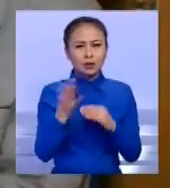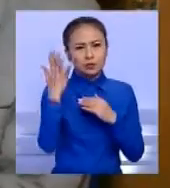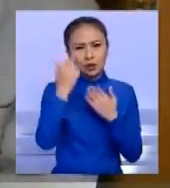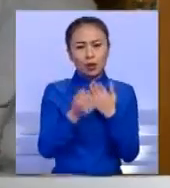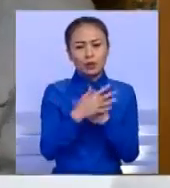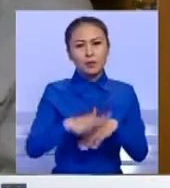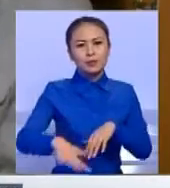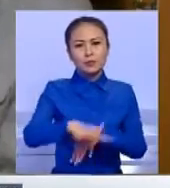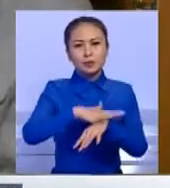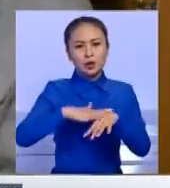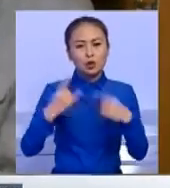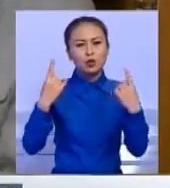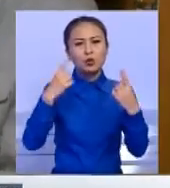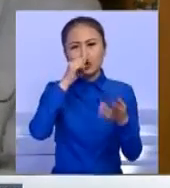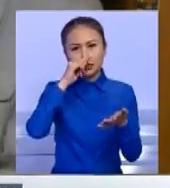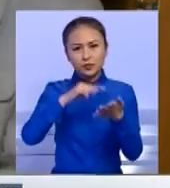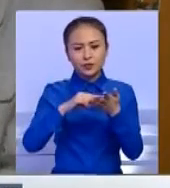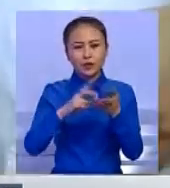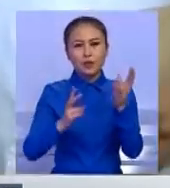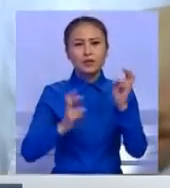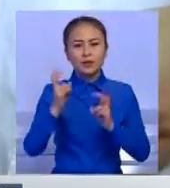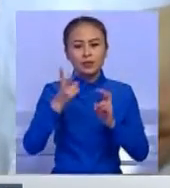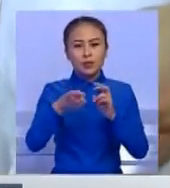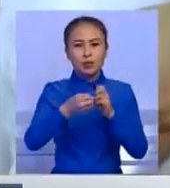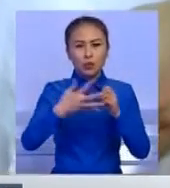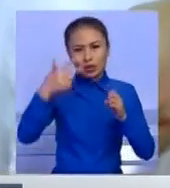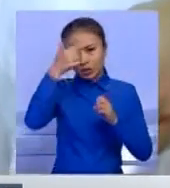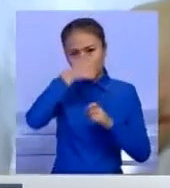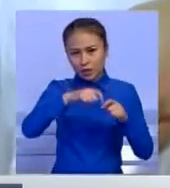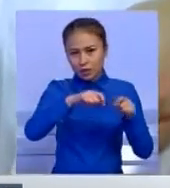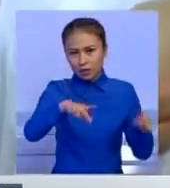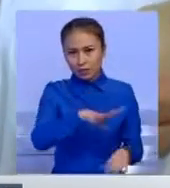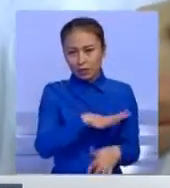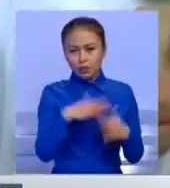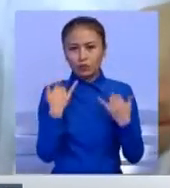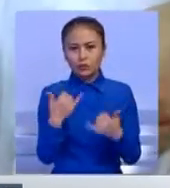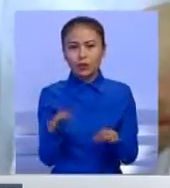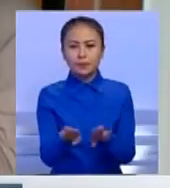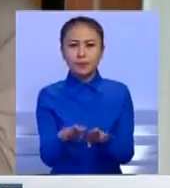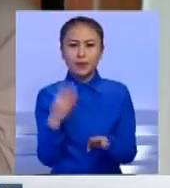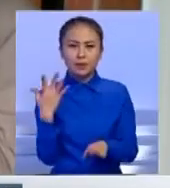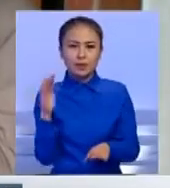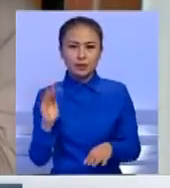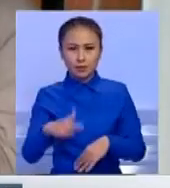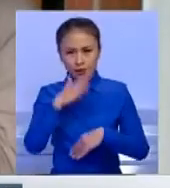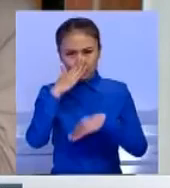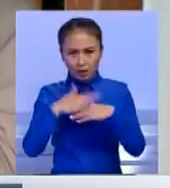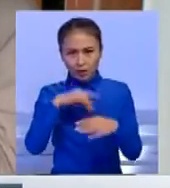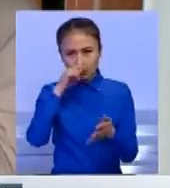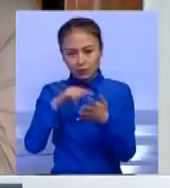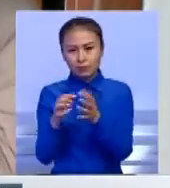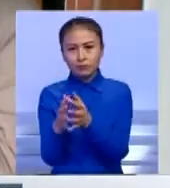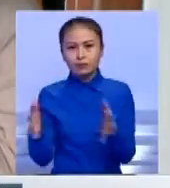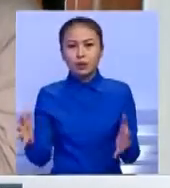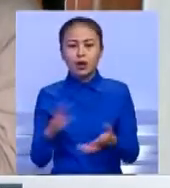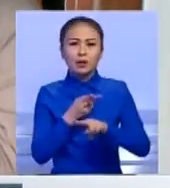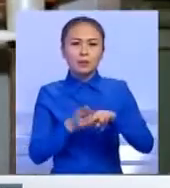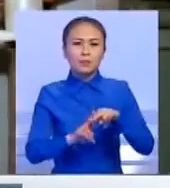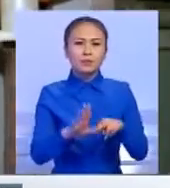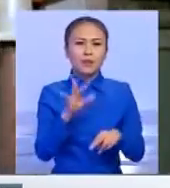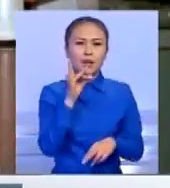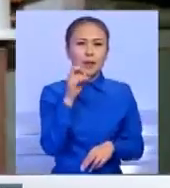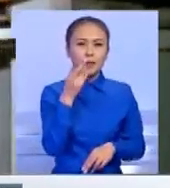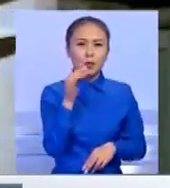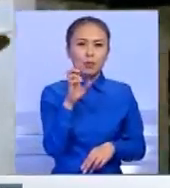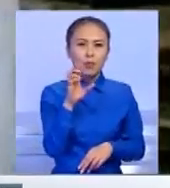ауданында орналасқан ірі құс фермасы 2015 жылы ашылған. Бүгінде мұнда 45 мыңнан астам тауық өсірілуде. Кәсіпкер